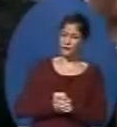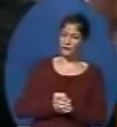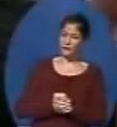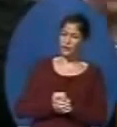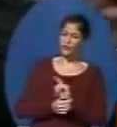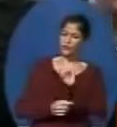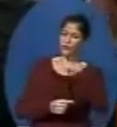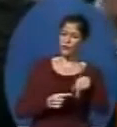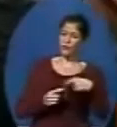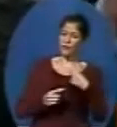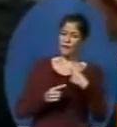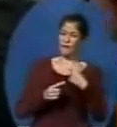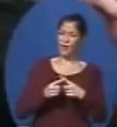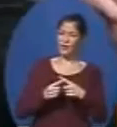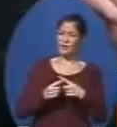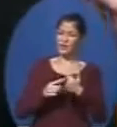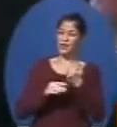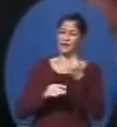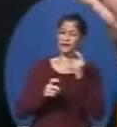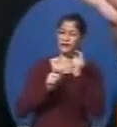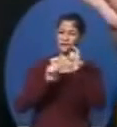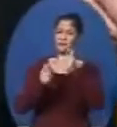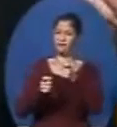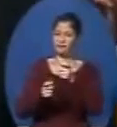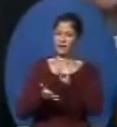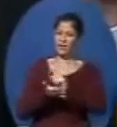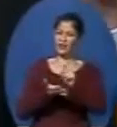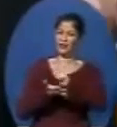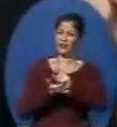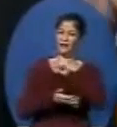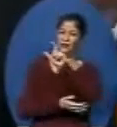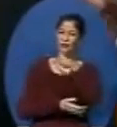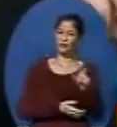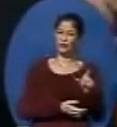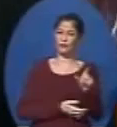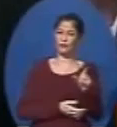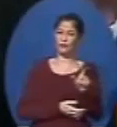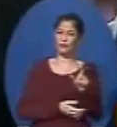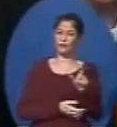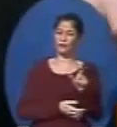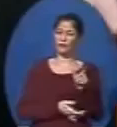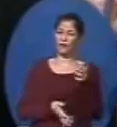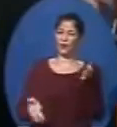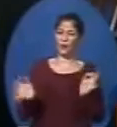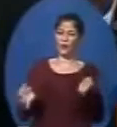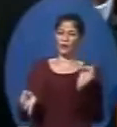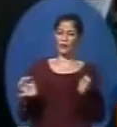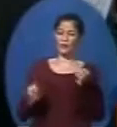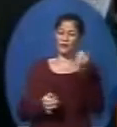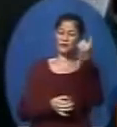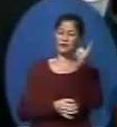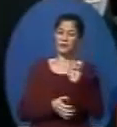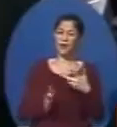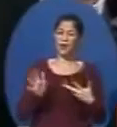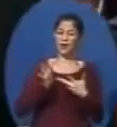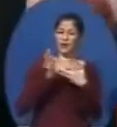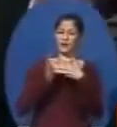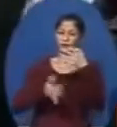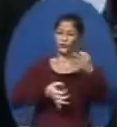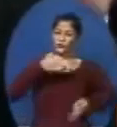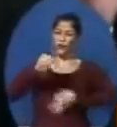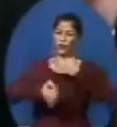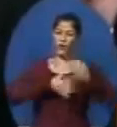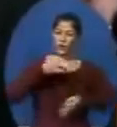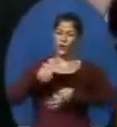שנה וחצי לפני שהוגש כתב האישום שם. סנגורים נתבעים לחקור בחקירה נגדית את